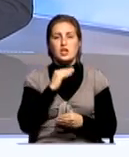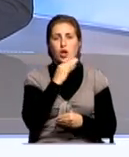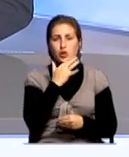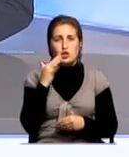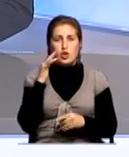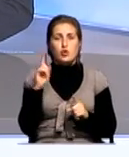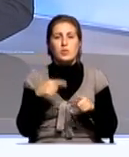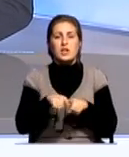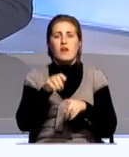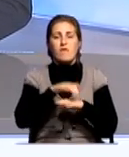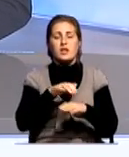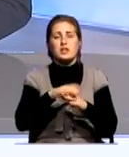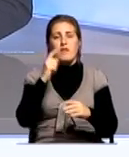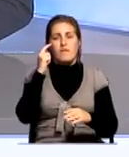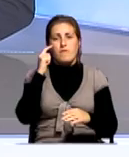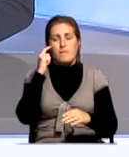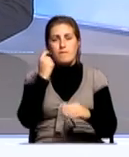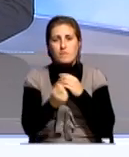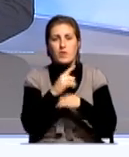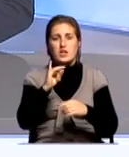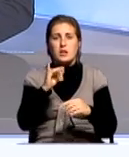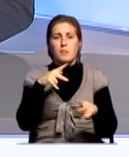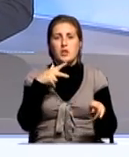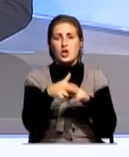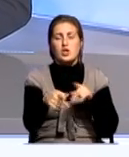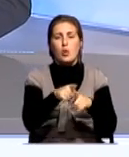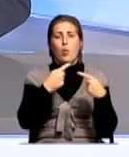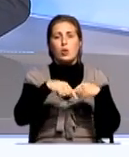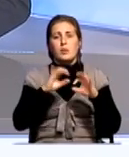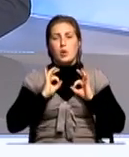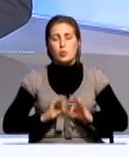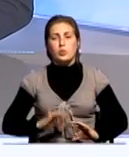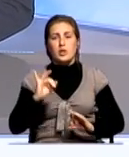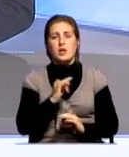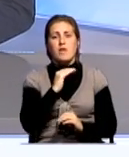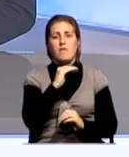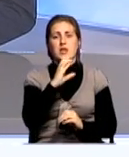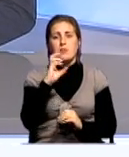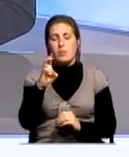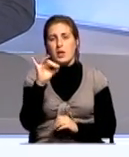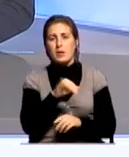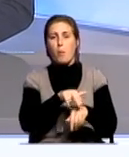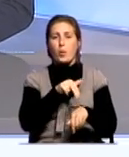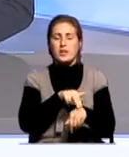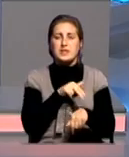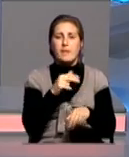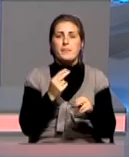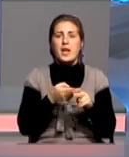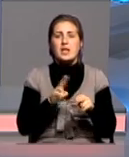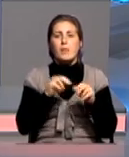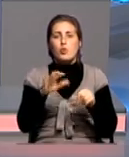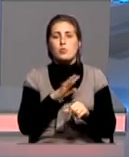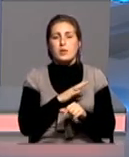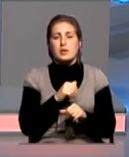для того чтобы такие факты своевременно выявить и пресечь это как органы прокуратуры так и органы ФСБ так и органы полиции то есть по сути это может быть